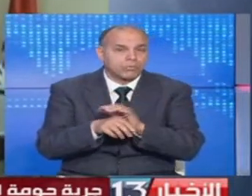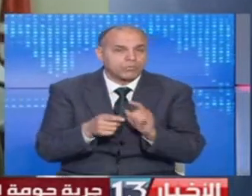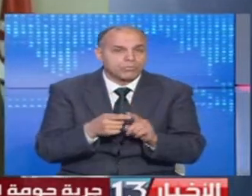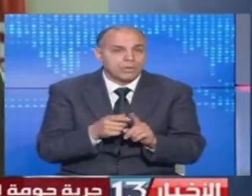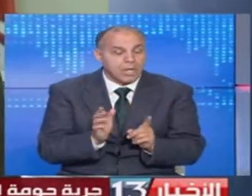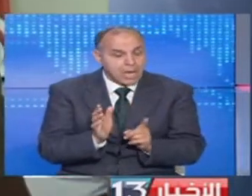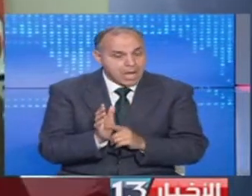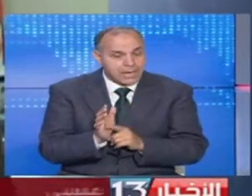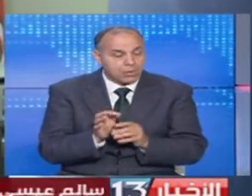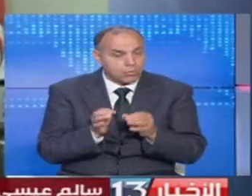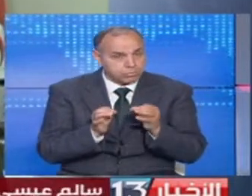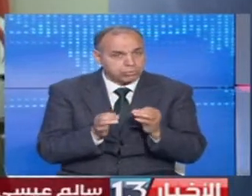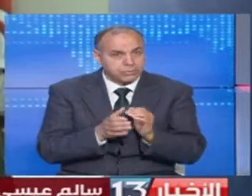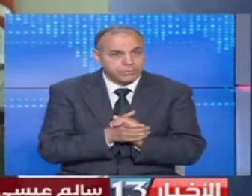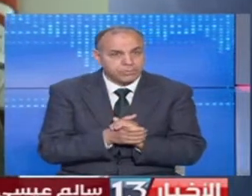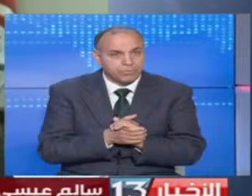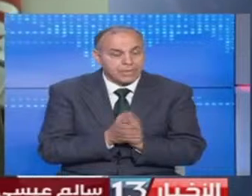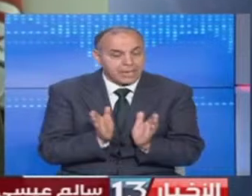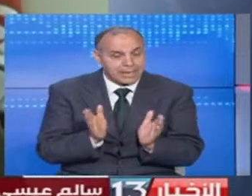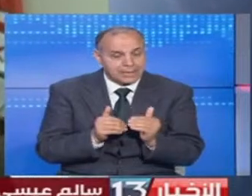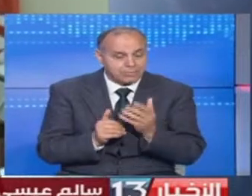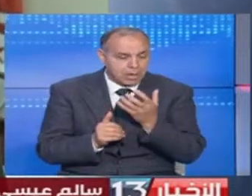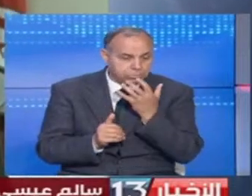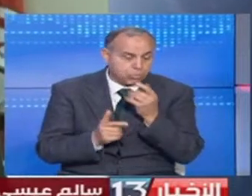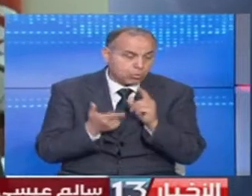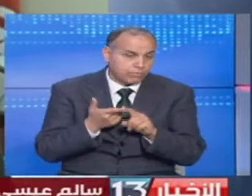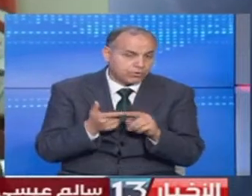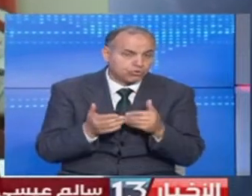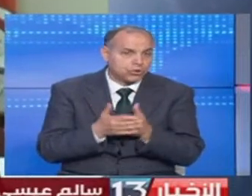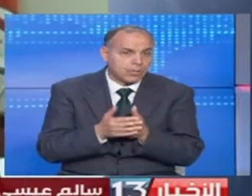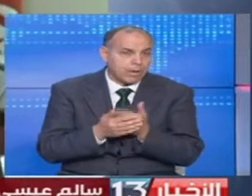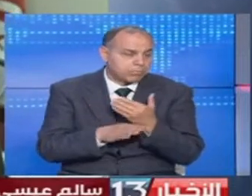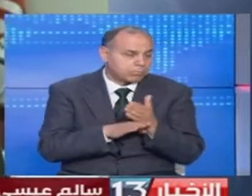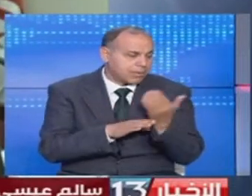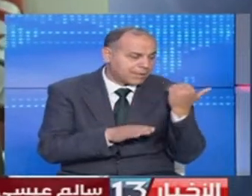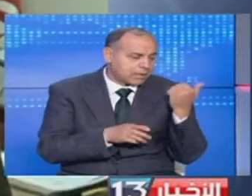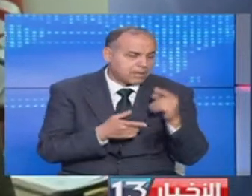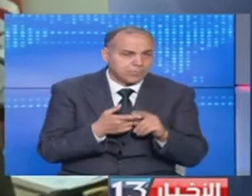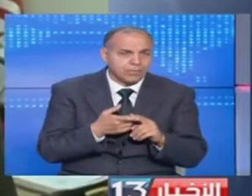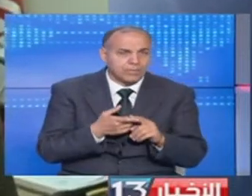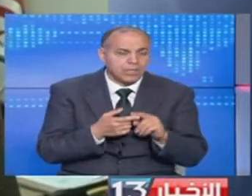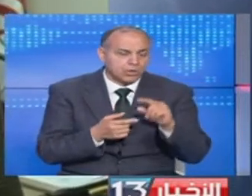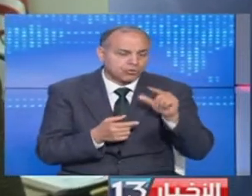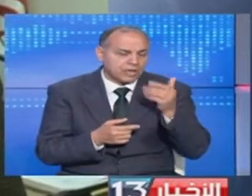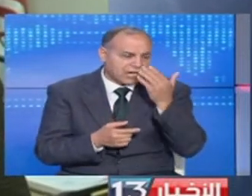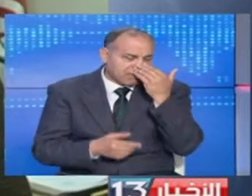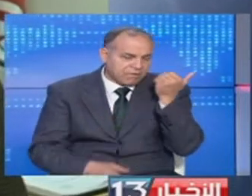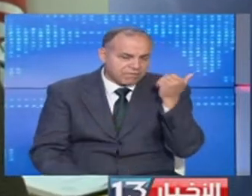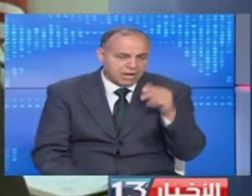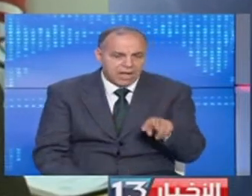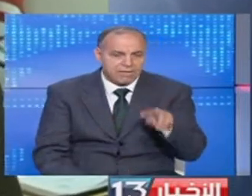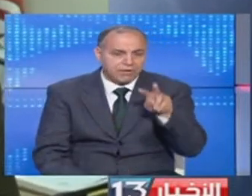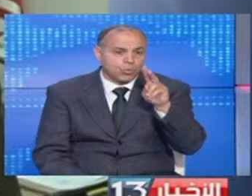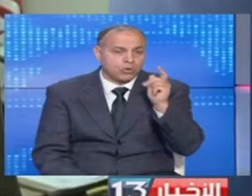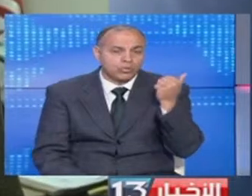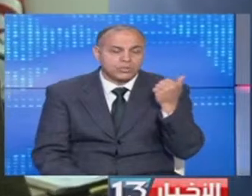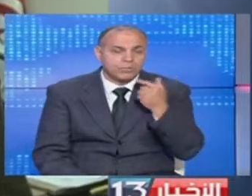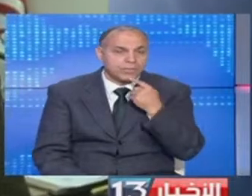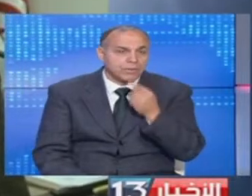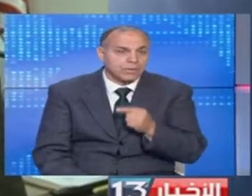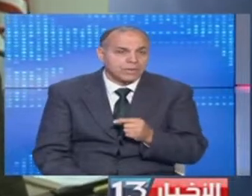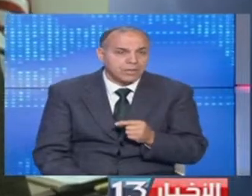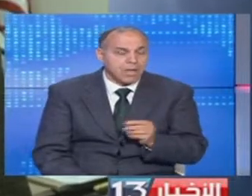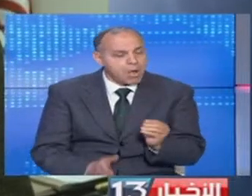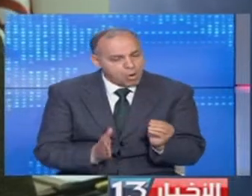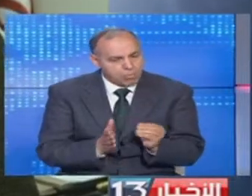اكيد بالنسبه للقسم ان اشكر تم انجازه مؤخرا في خلال شهر في الفين وواحد وعشرين اه